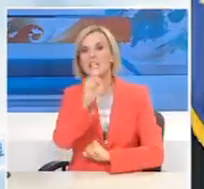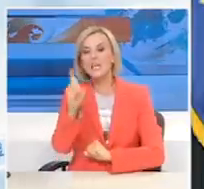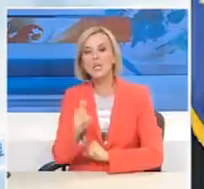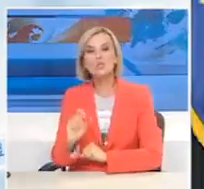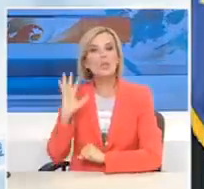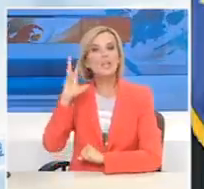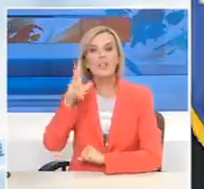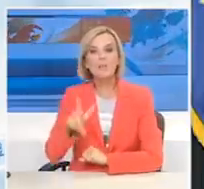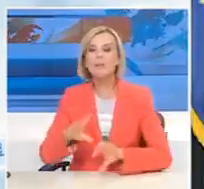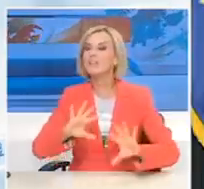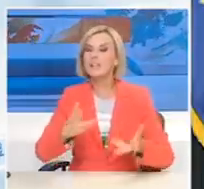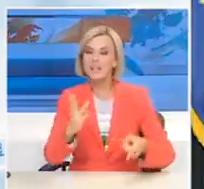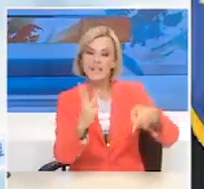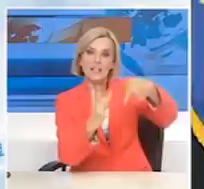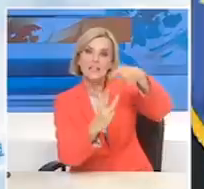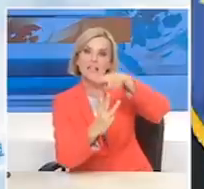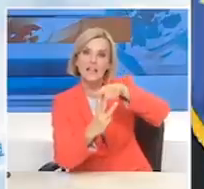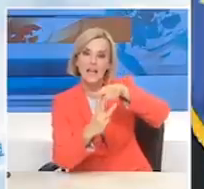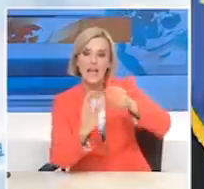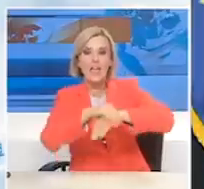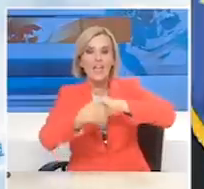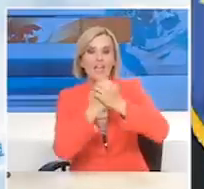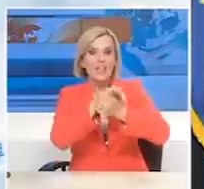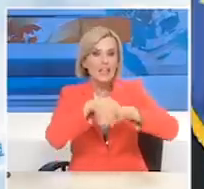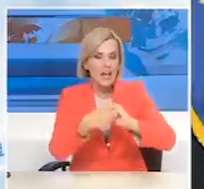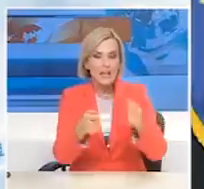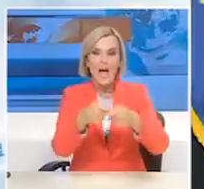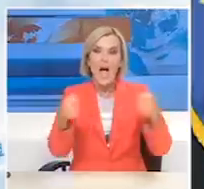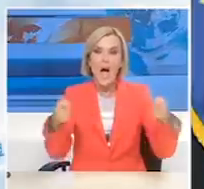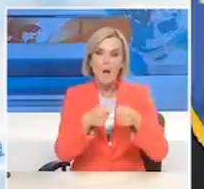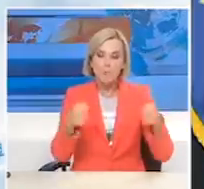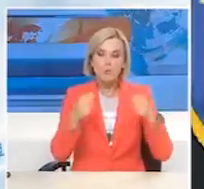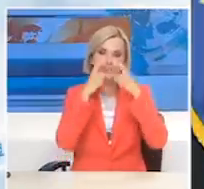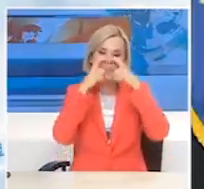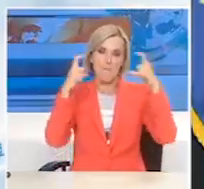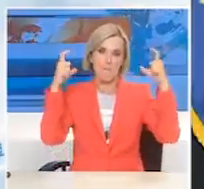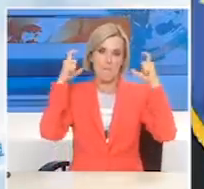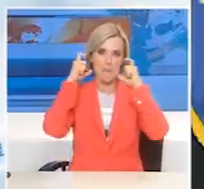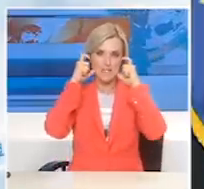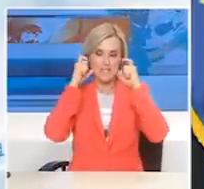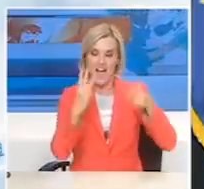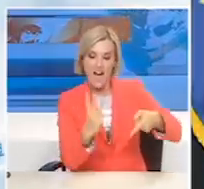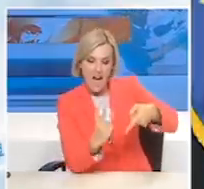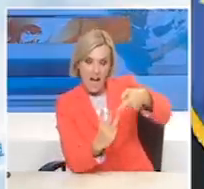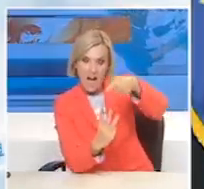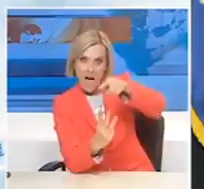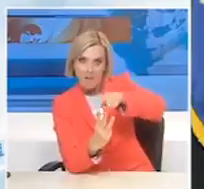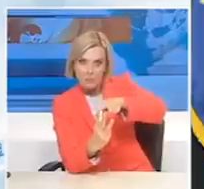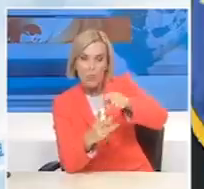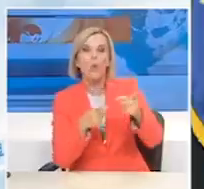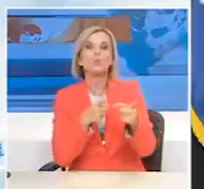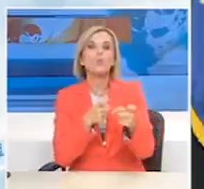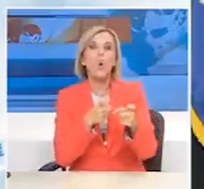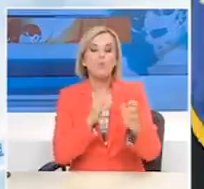οποία το τρίπτυχο χέρια, αποστάσεις, μάσκα αποτελεί το πιο σημαντικό όπλο προστασίας. Αποτελεί τη δικλίδα ασφαλείας που θα μας